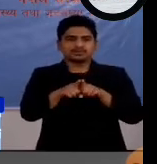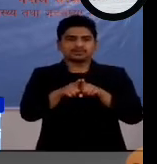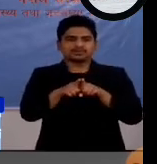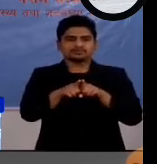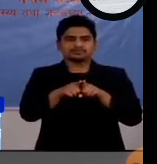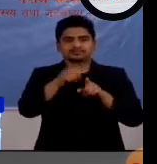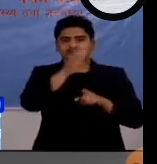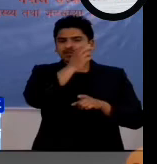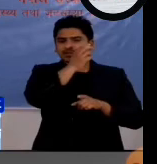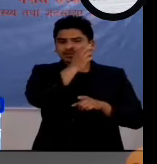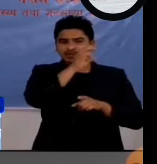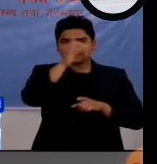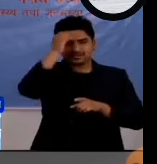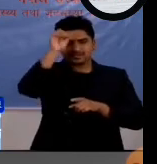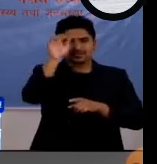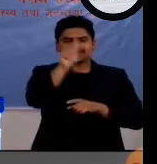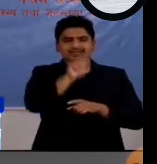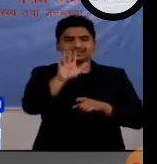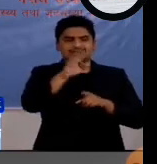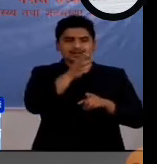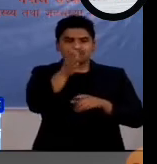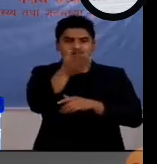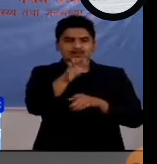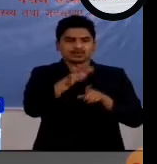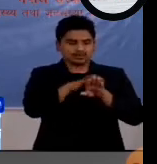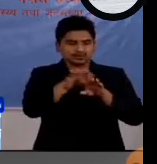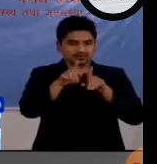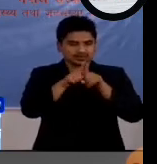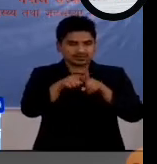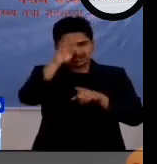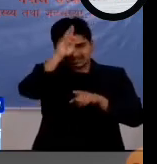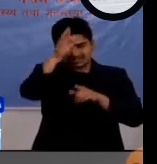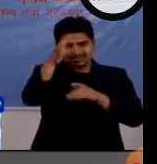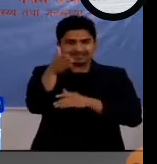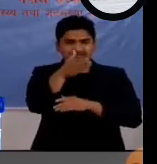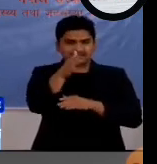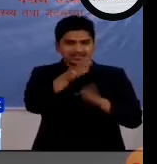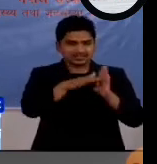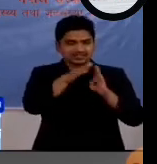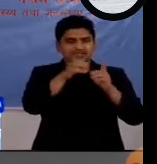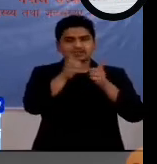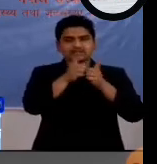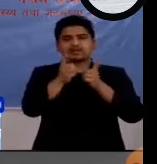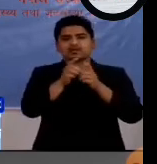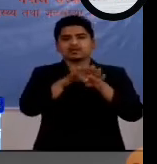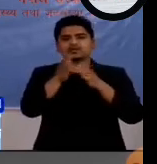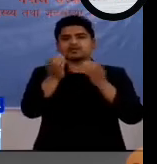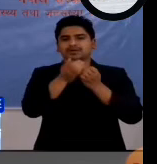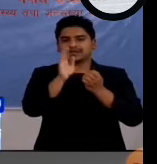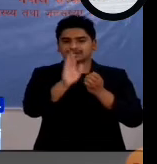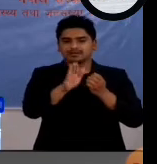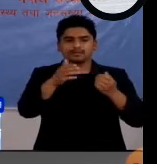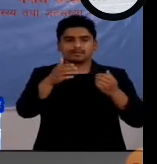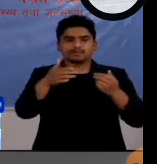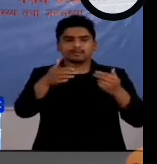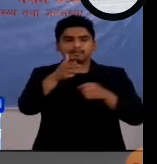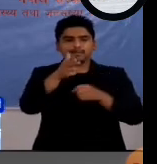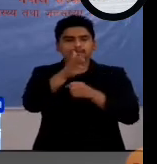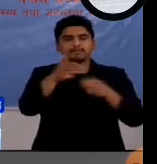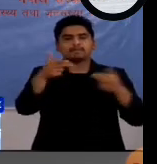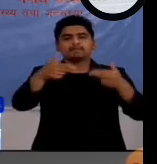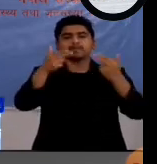रिजनका दक्षिण पूर्वी एसियाका मन्त्रीज्यूहरूसँग मन्त्री स्तरीय, राज्य मन्त्री स्तरीय छलफलहरू गरेका थियौं भर्चुअल